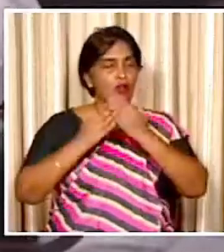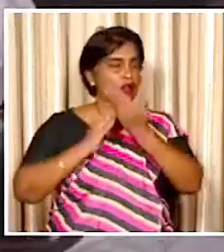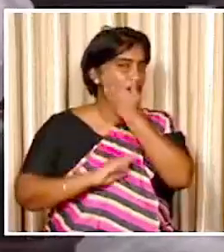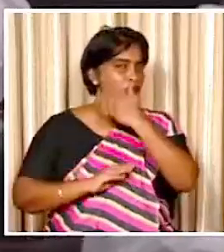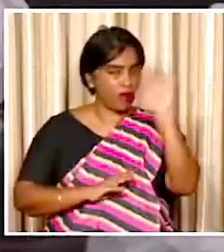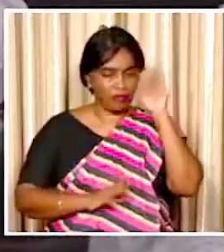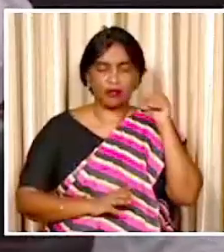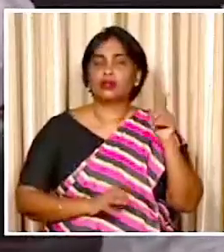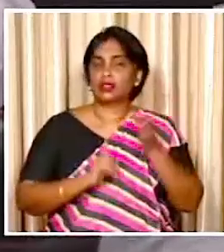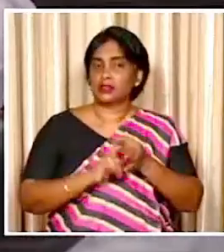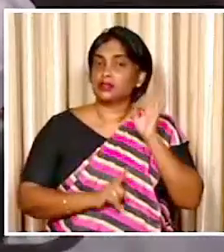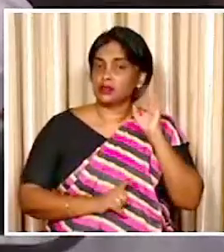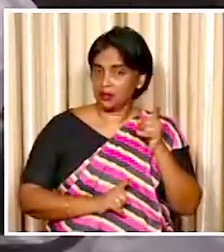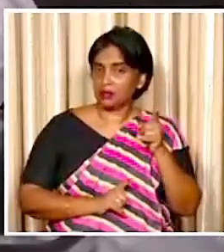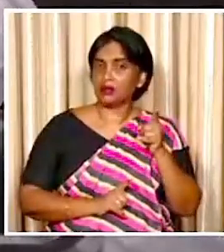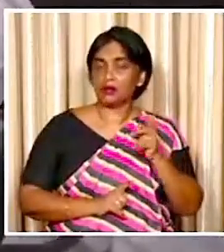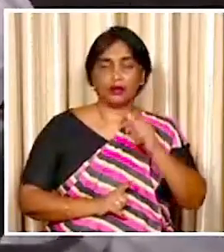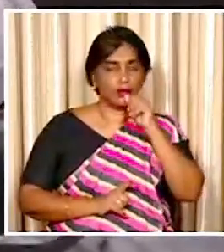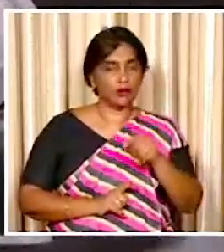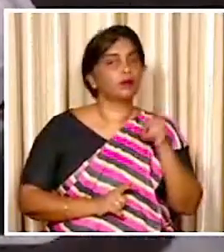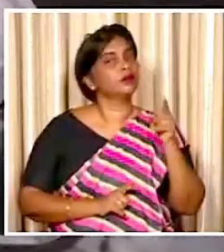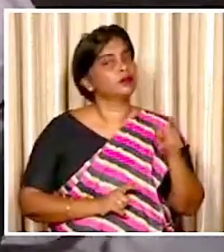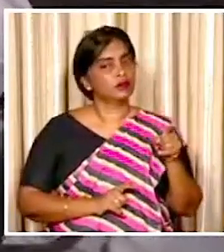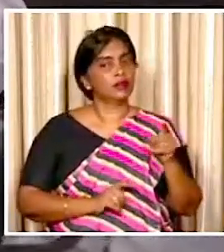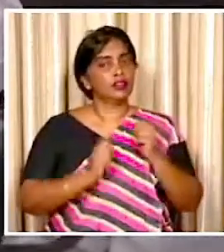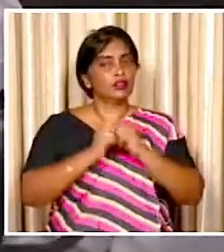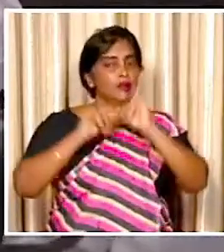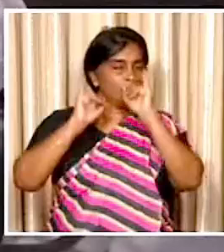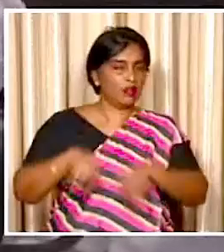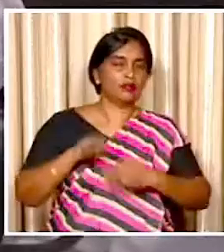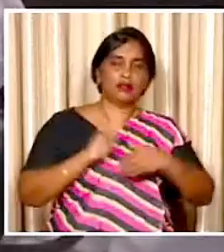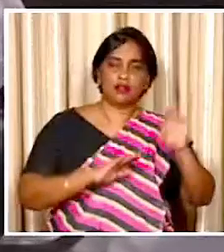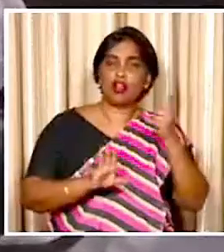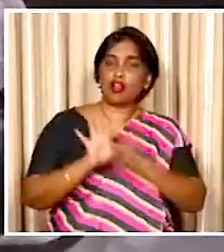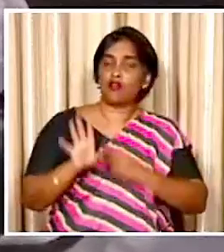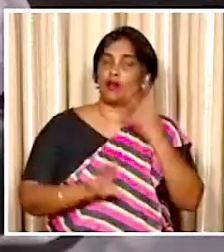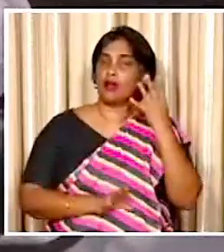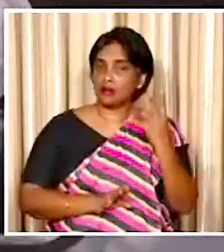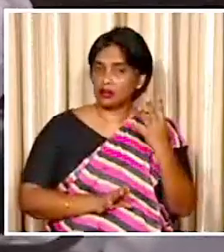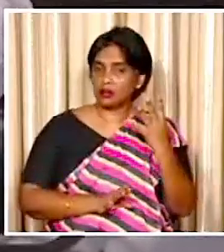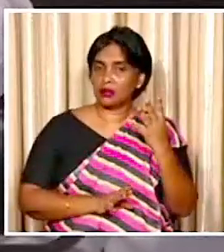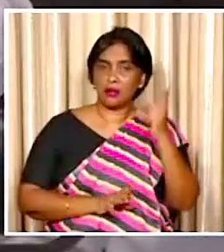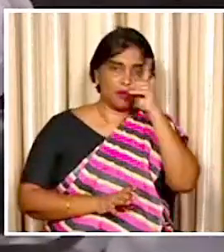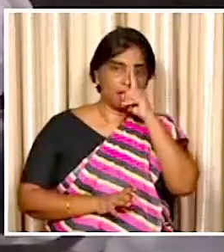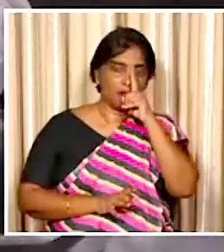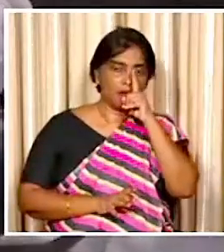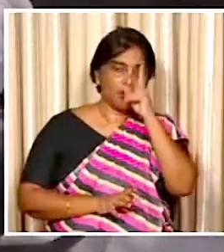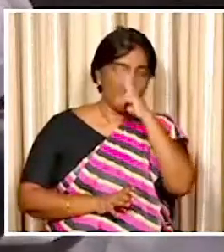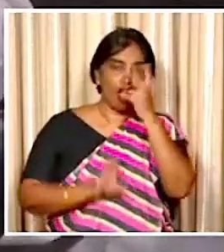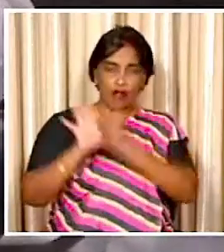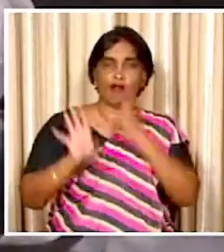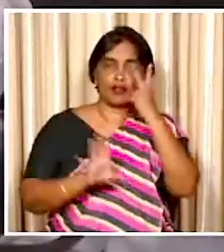දාපු ජනාධිපතිවරයා හරියටම ගත්තොත් සේවය අතහැර ගියා. අවුරුදු 4 මාස, අවුරුදු